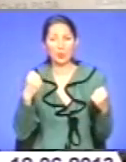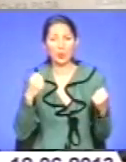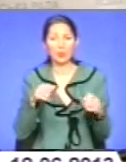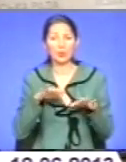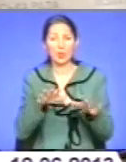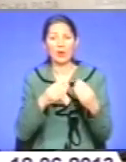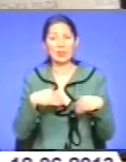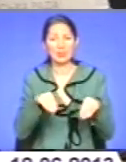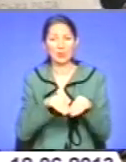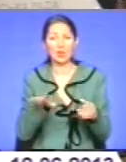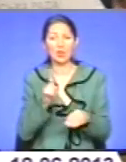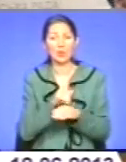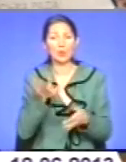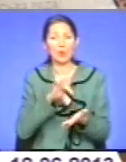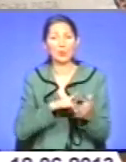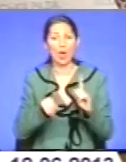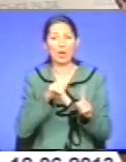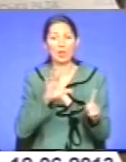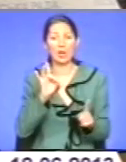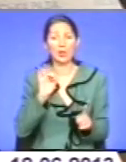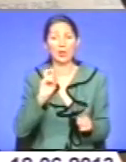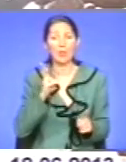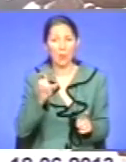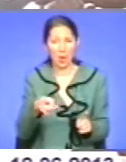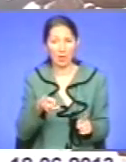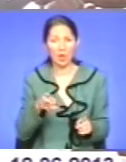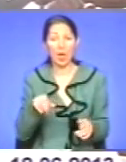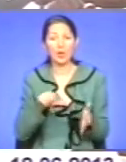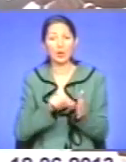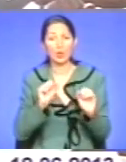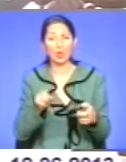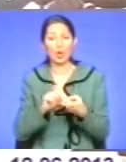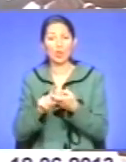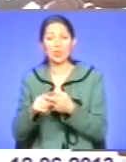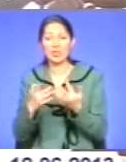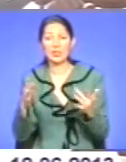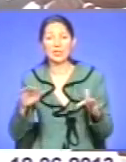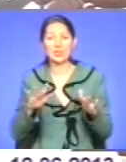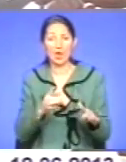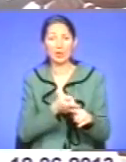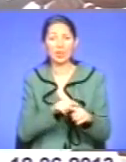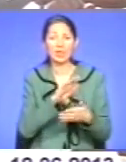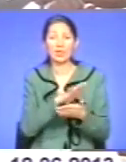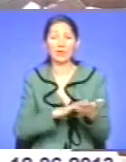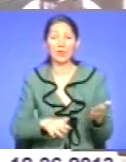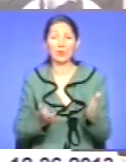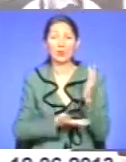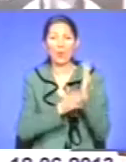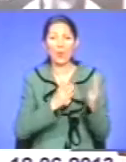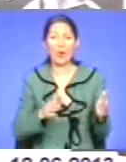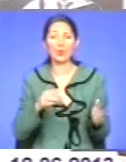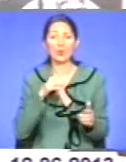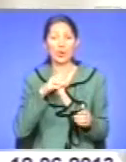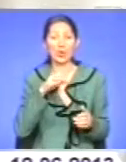спорту Тернопільської міської ради Андрій Рибак, присутні можуть долучитися і до ряду інших заходів, які триватимуть у парку Тараса